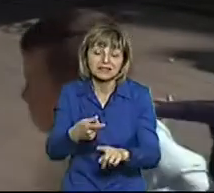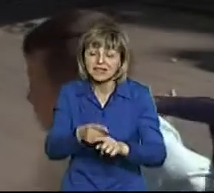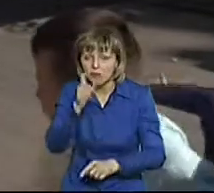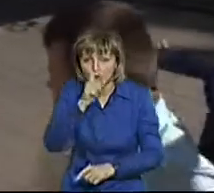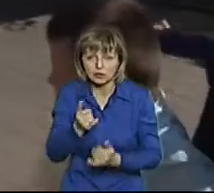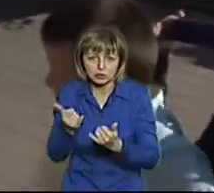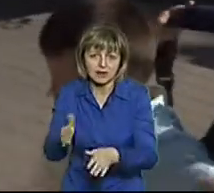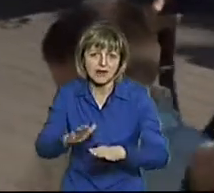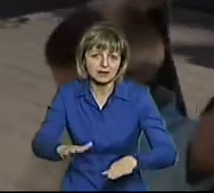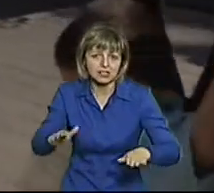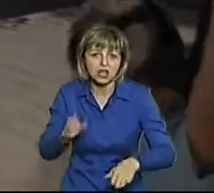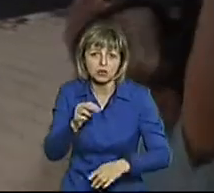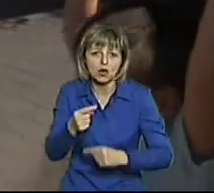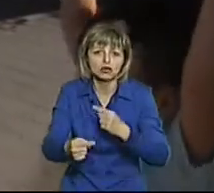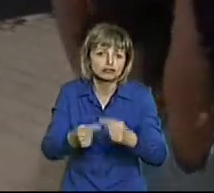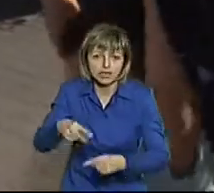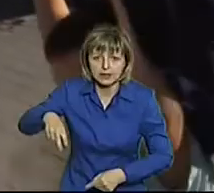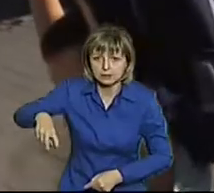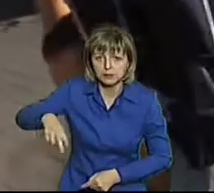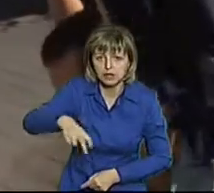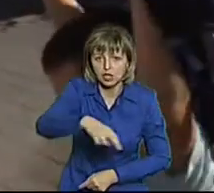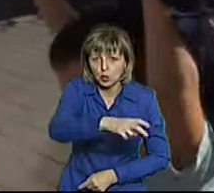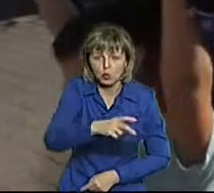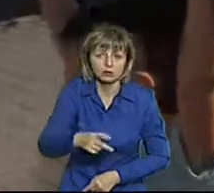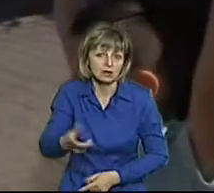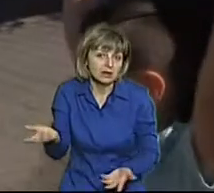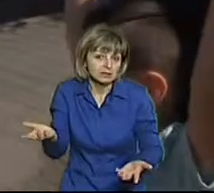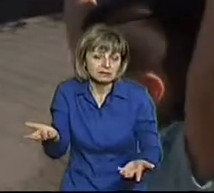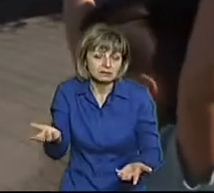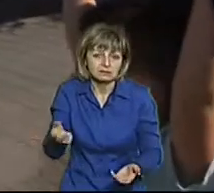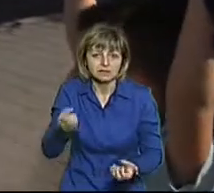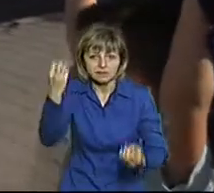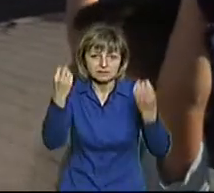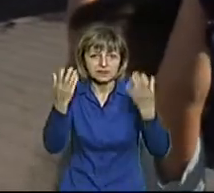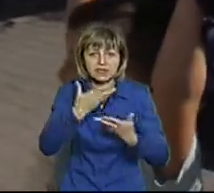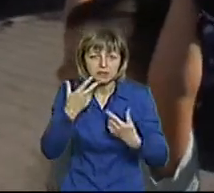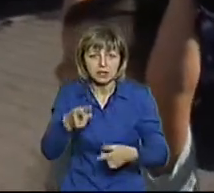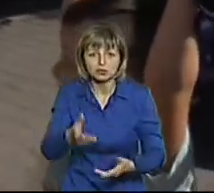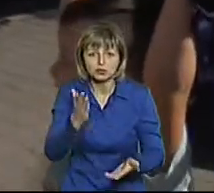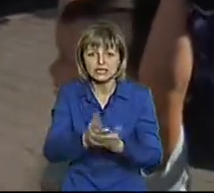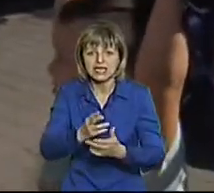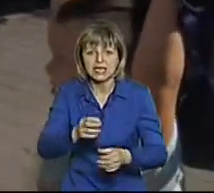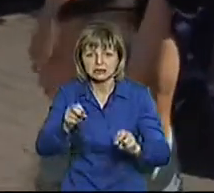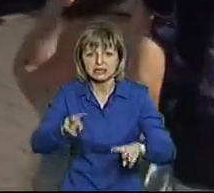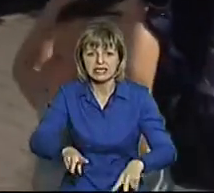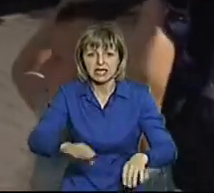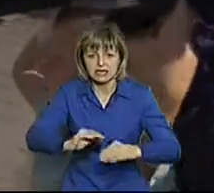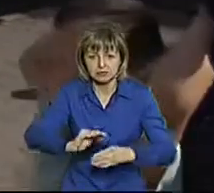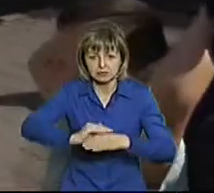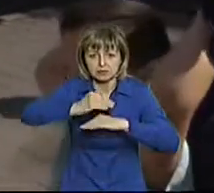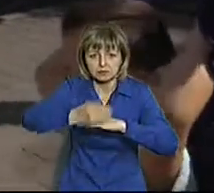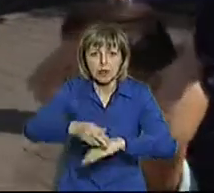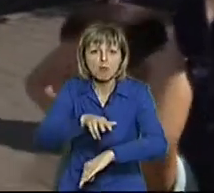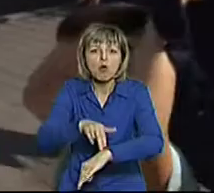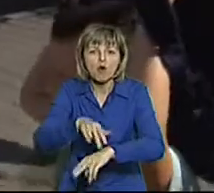дітей. Дуже рух, бо через переход, нерегульований переход. Ну, те, що тут лежачі поліцейські, то, в принципі,